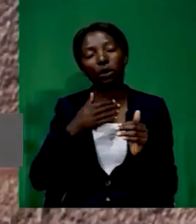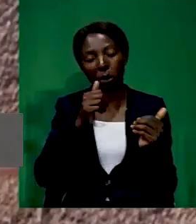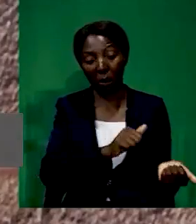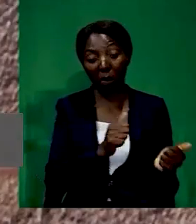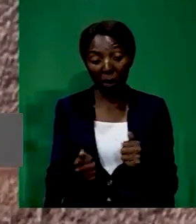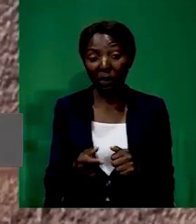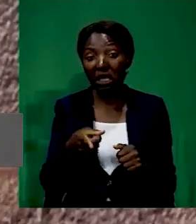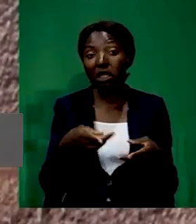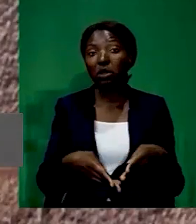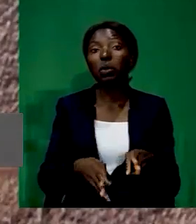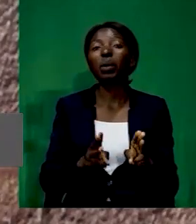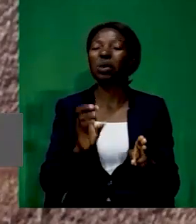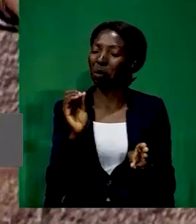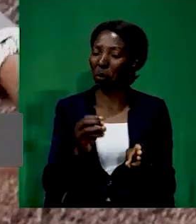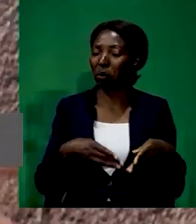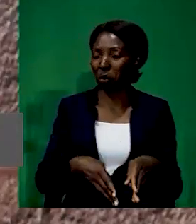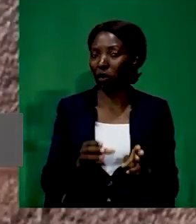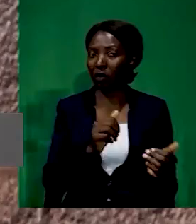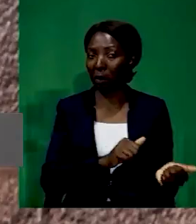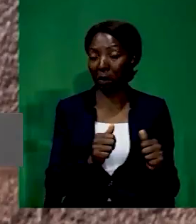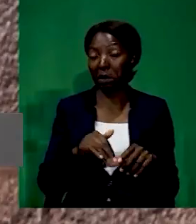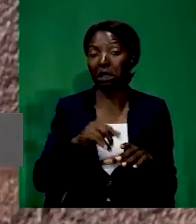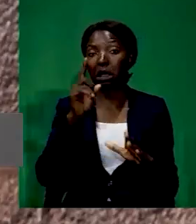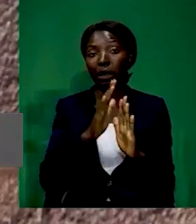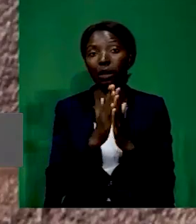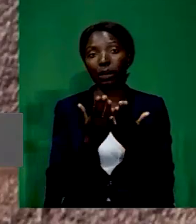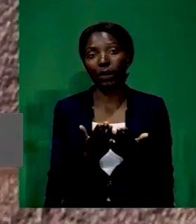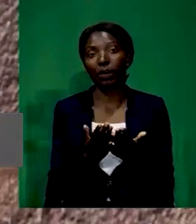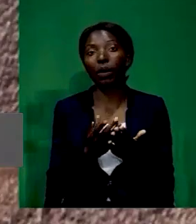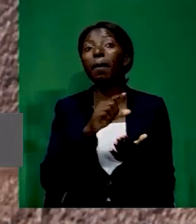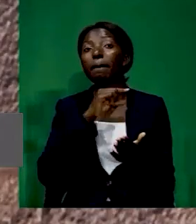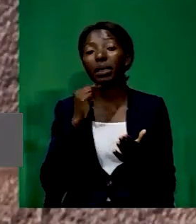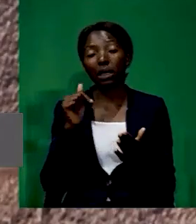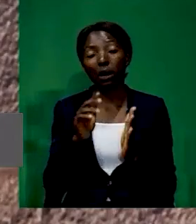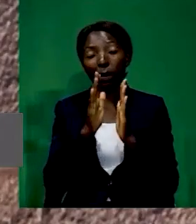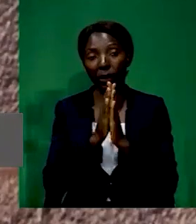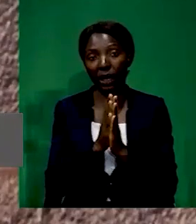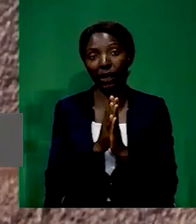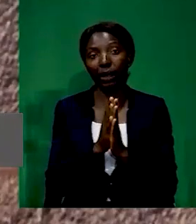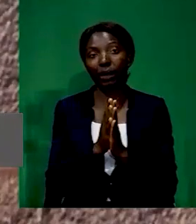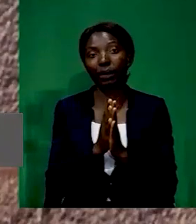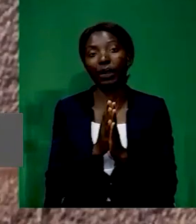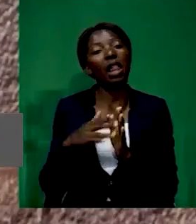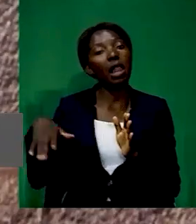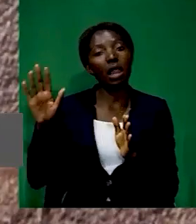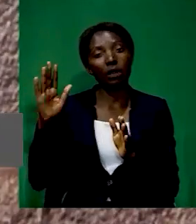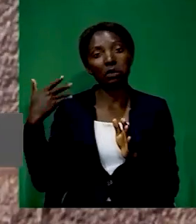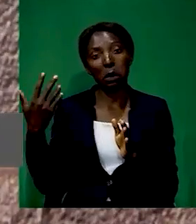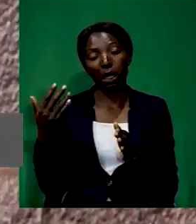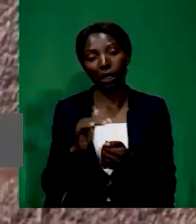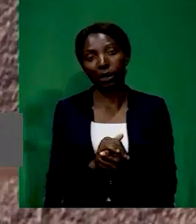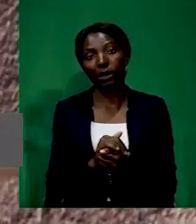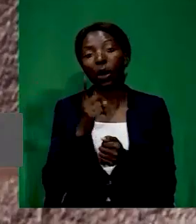nenzira yakanaka iyi, nzira chaiyo iyi iri mukati meshoko ramwari. Mufundisi pavanenge vachitinamatira. Simudza ruoko